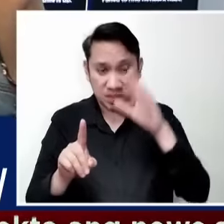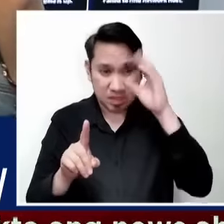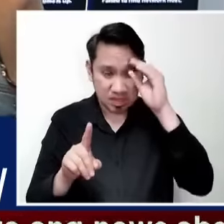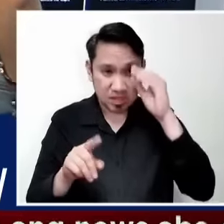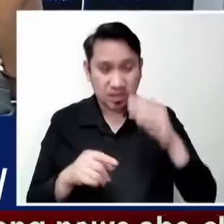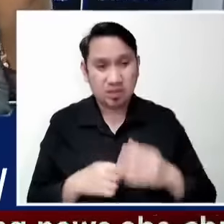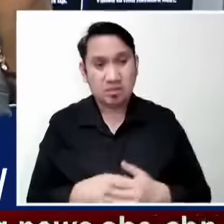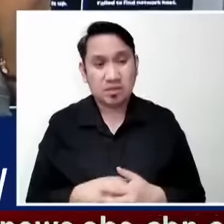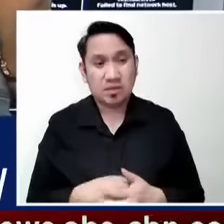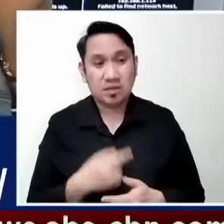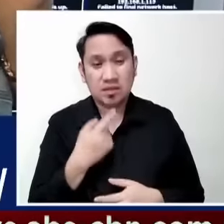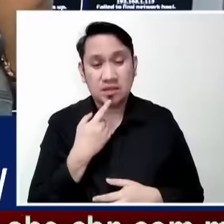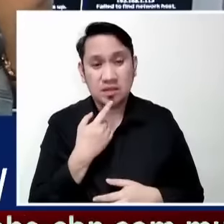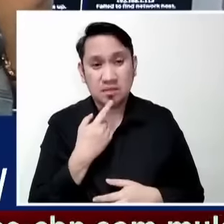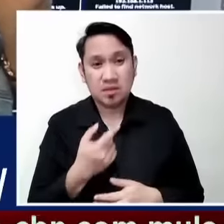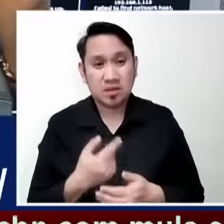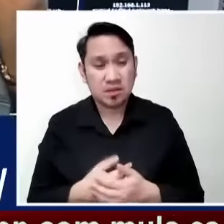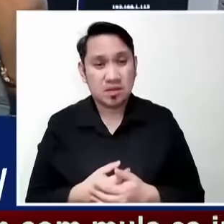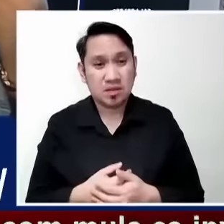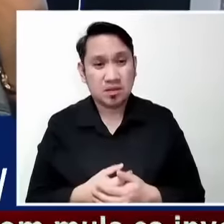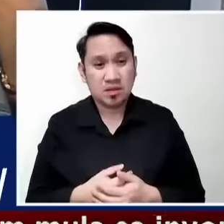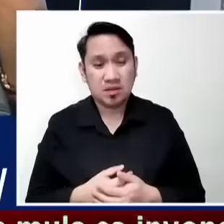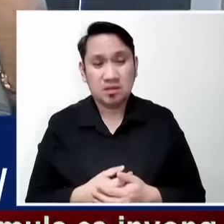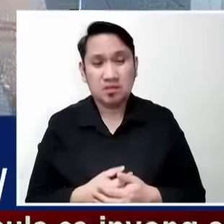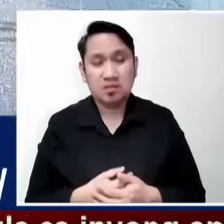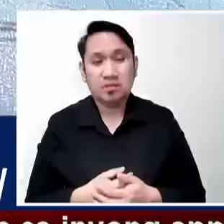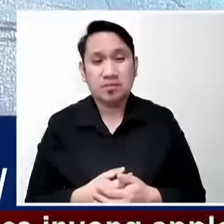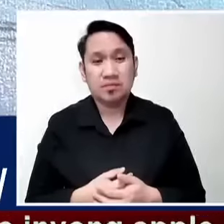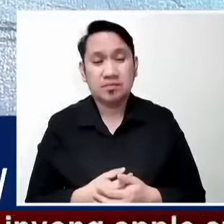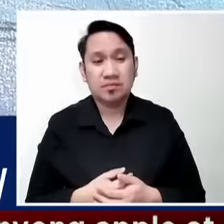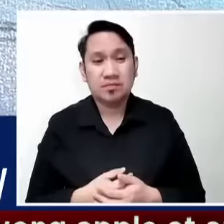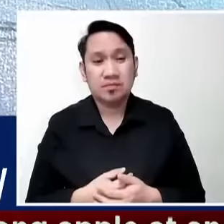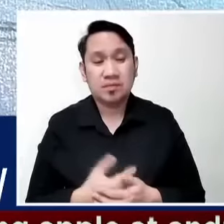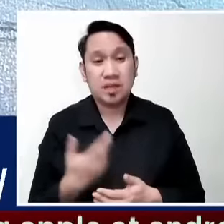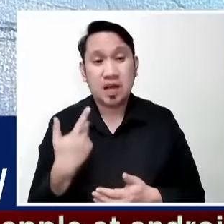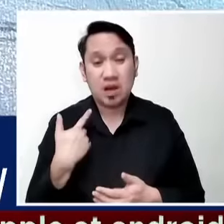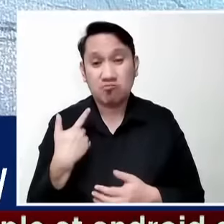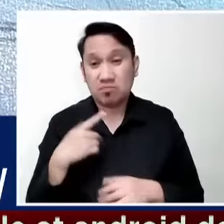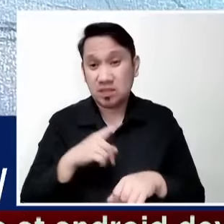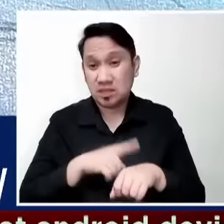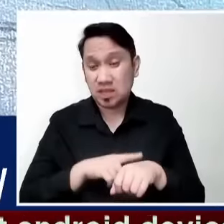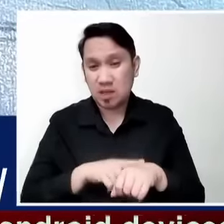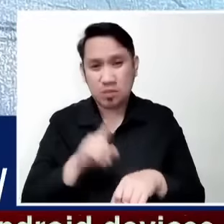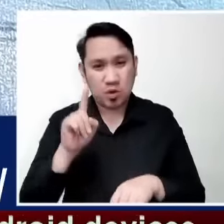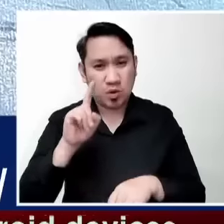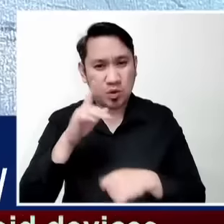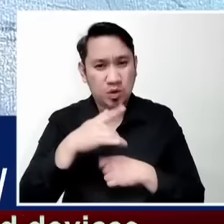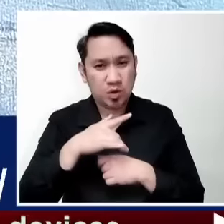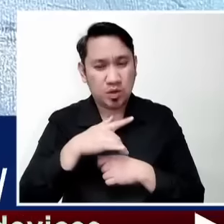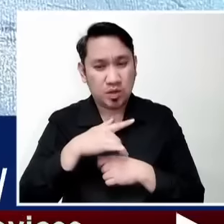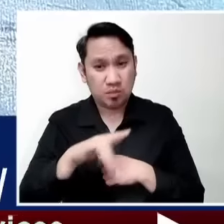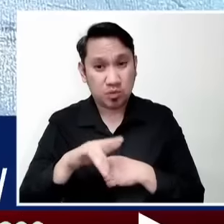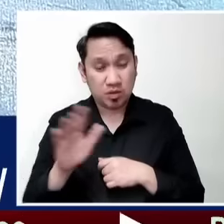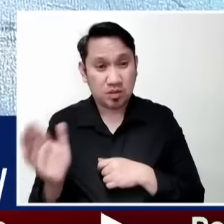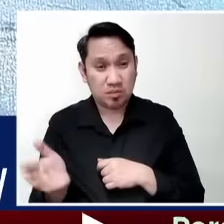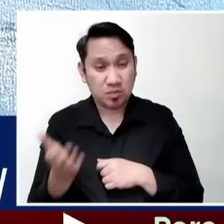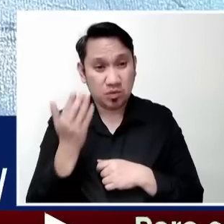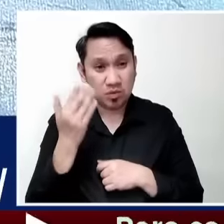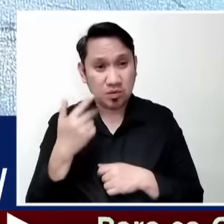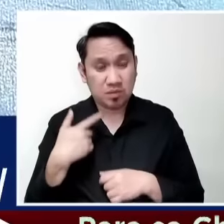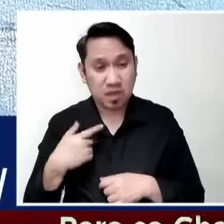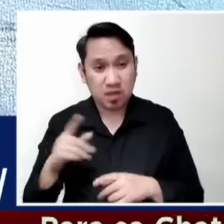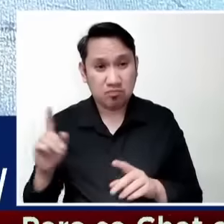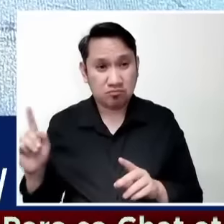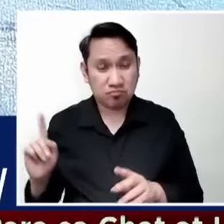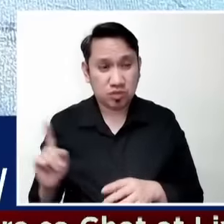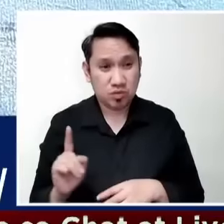ni Kagawad Edward Ordonio na unang rumesponde sa insidente, bandang alauna ng madaling araw nang biglang tumakbo mula sa kanilang bahay